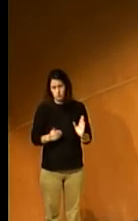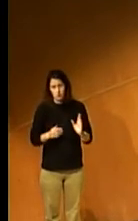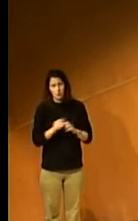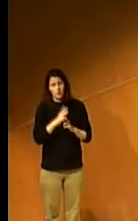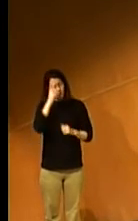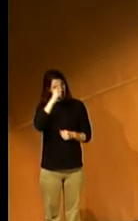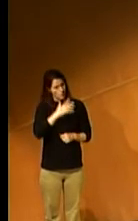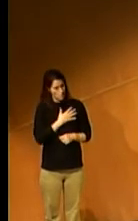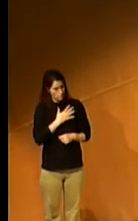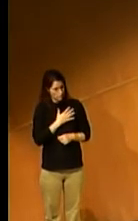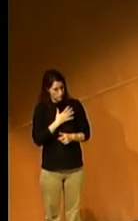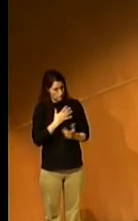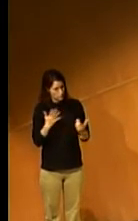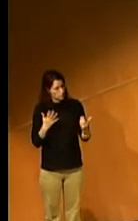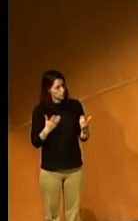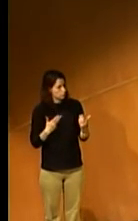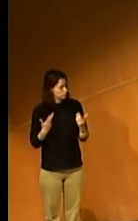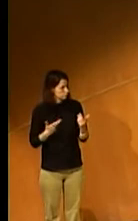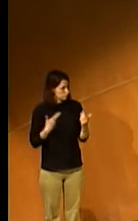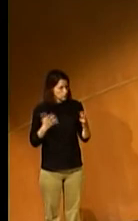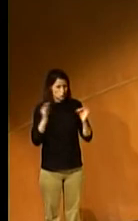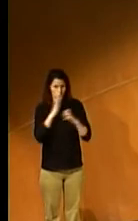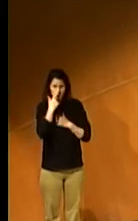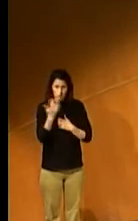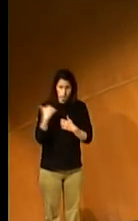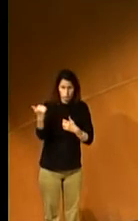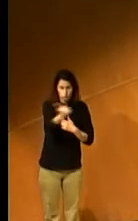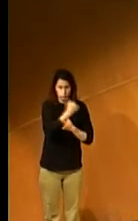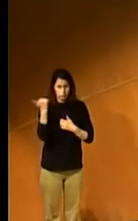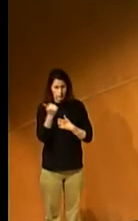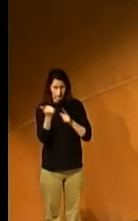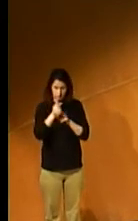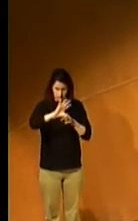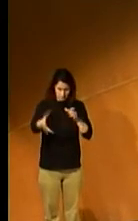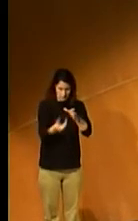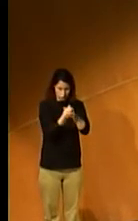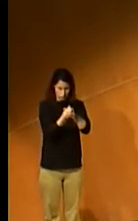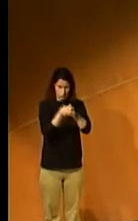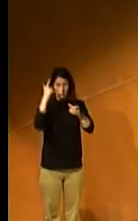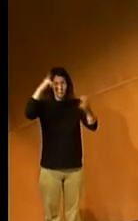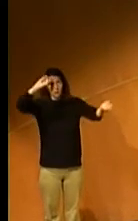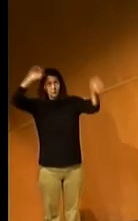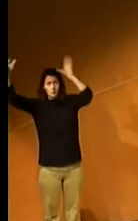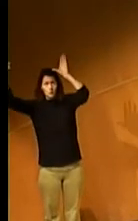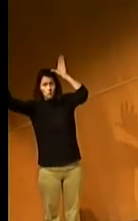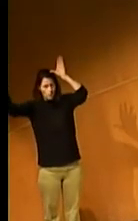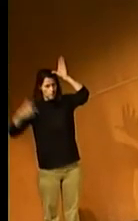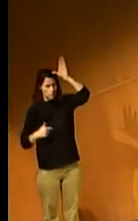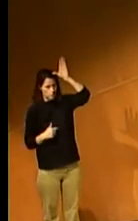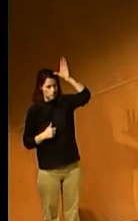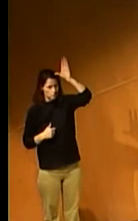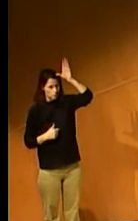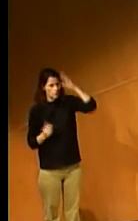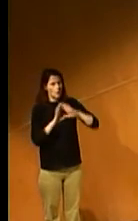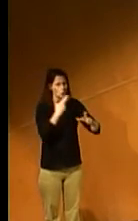sera d'affiner nos représentations sur l'inclusion, sur l'inclusif. C'est-à-dire